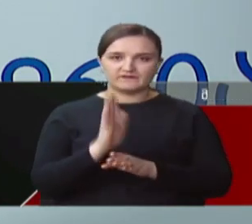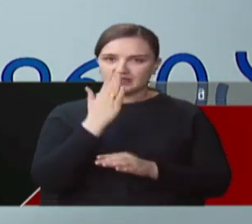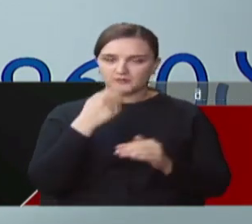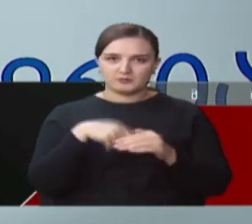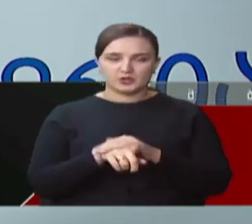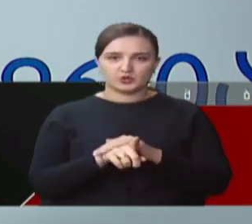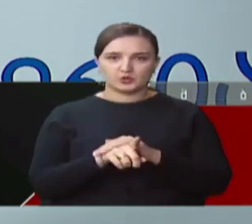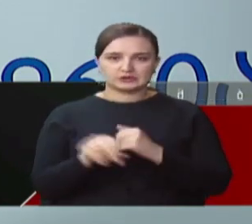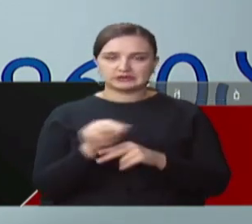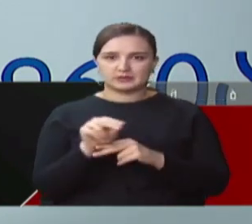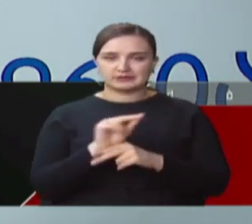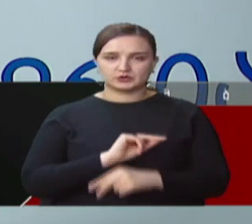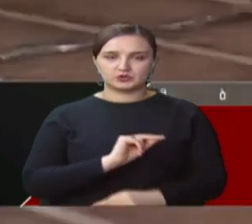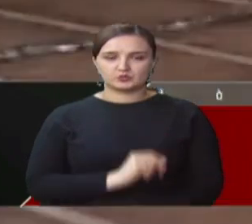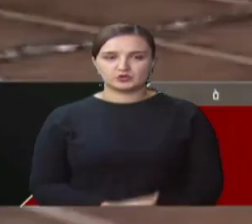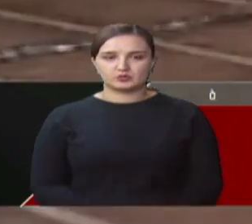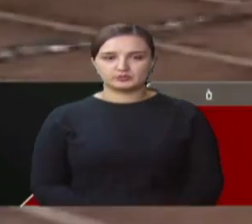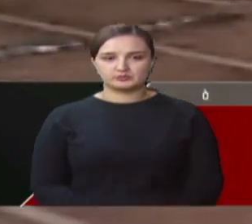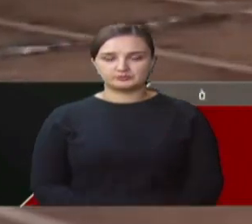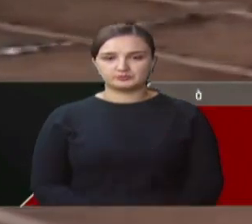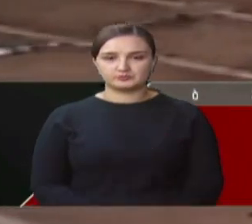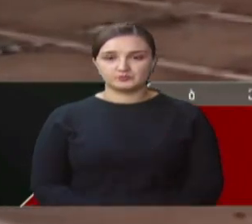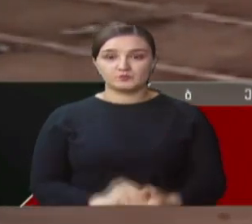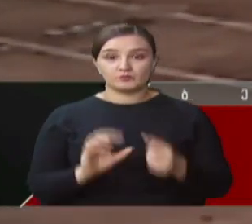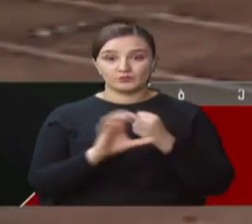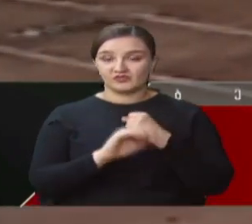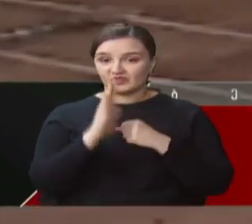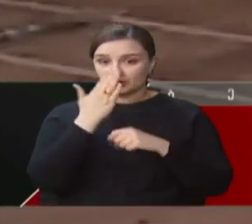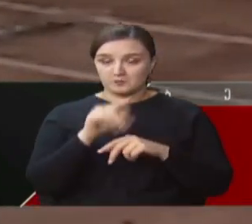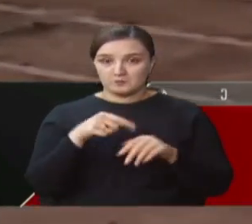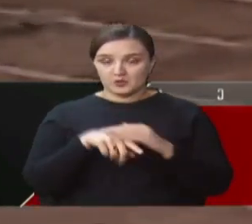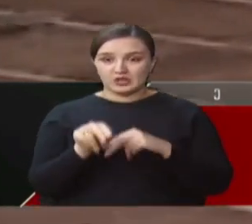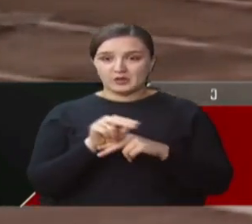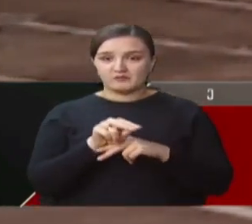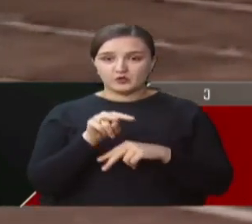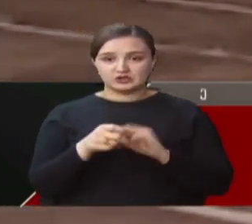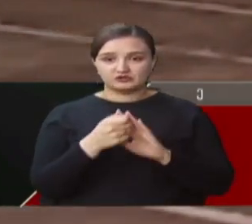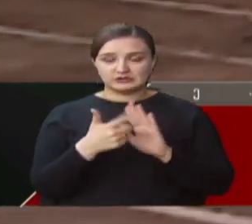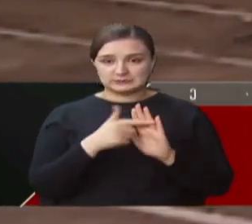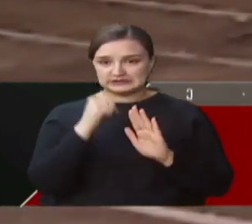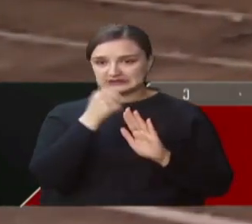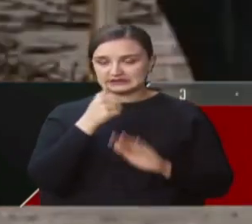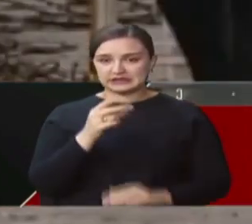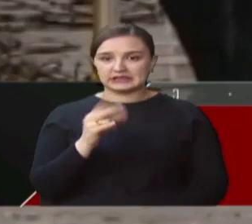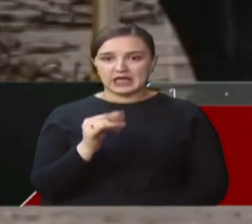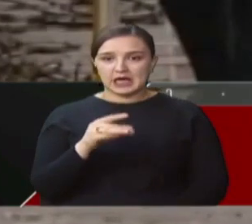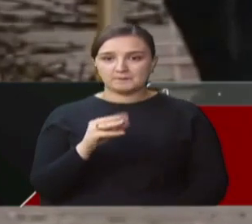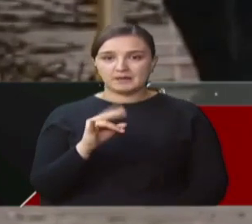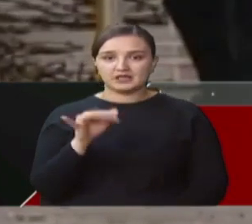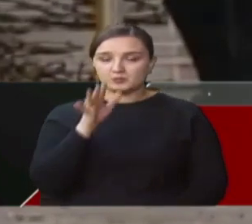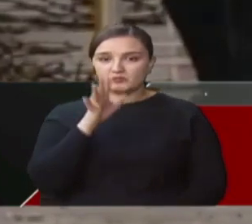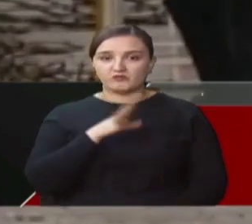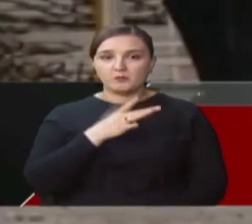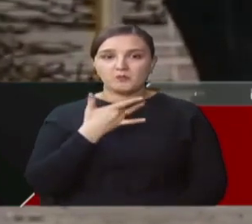ვარკეთილის მეტროს სარეაბილიტაციო სამუშაოებს. Ბოლოს ვარკეთილის მეტროს რეაბილიტაცია 2017 წელს დავით ნარმანიას მერობის